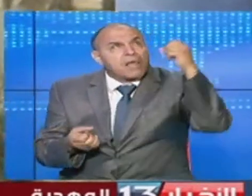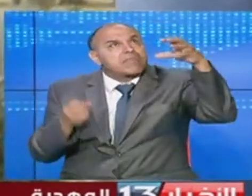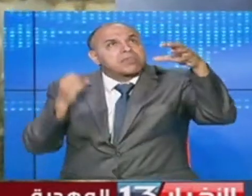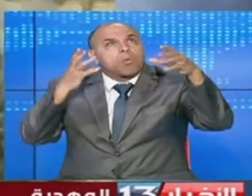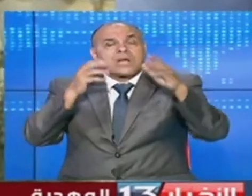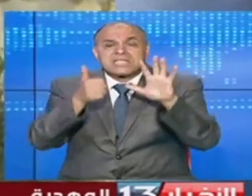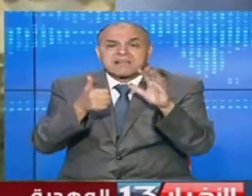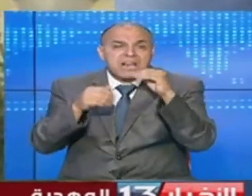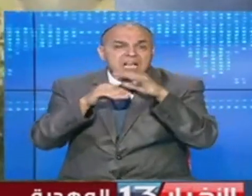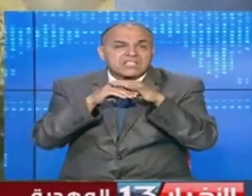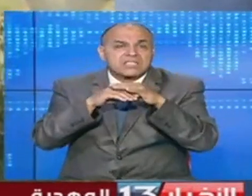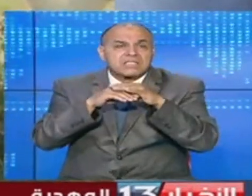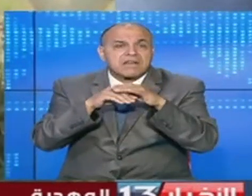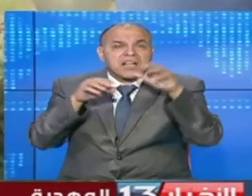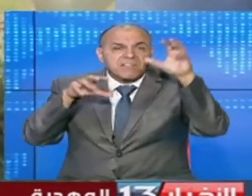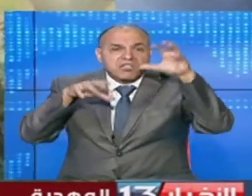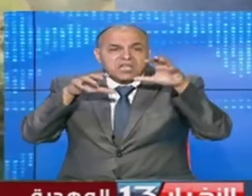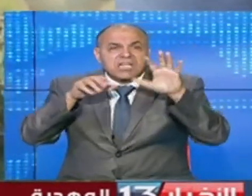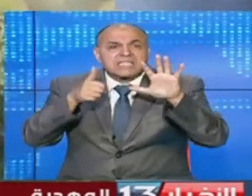خمسه